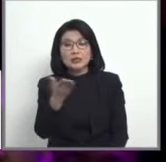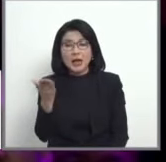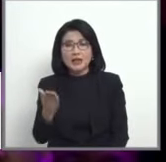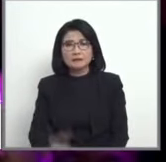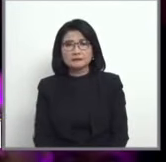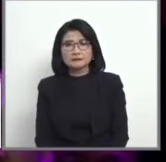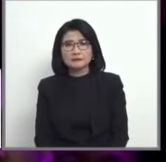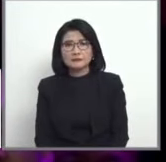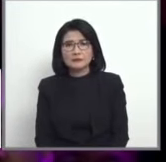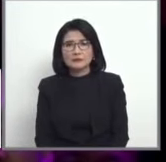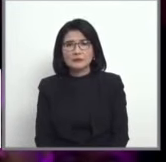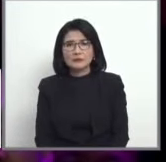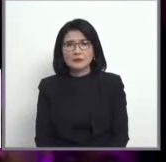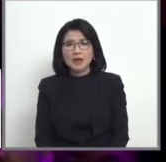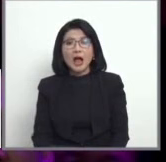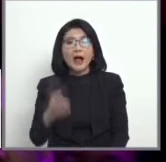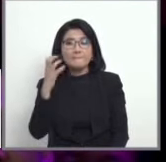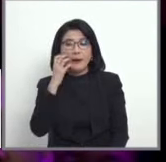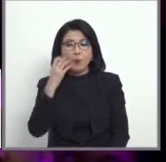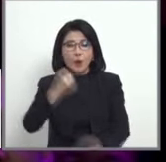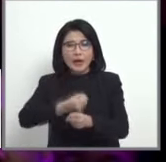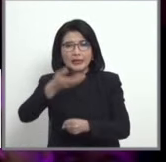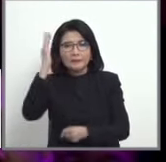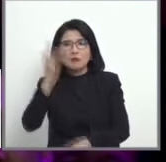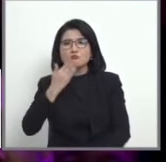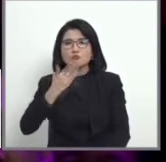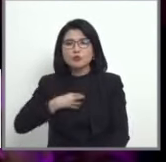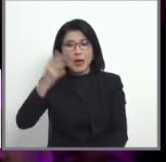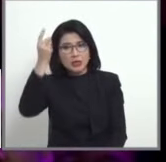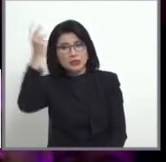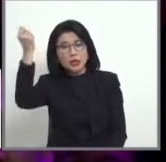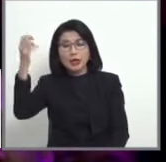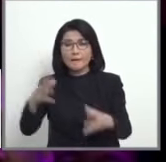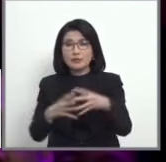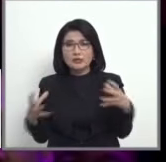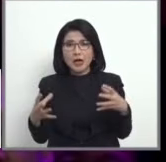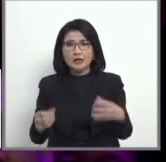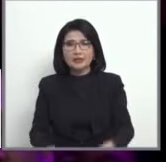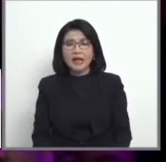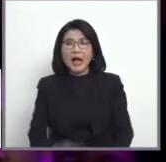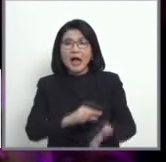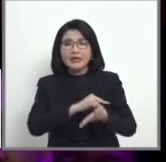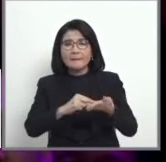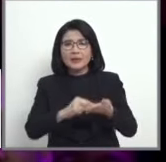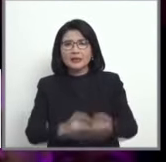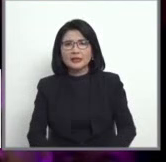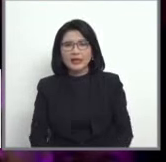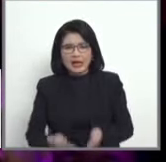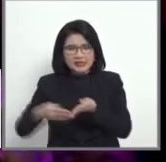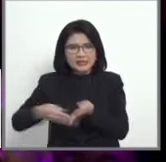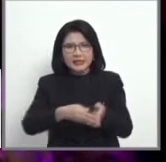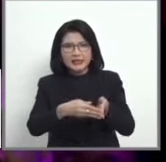sekalian Prabowo Gibran memiliki rencana besar yang kita beri nama strategi